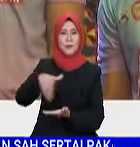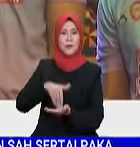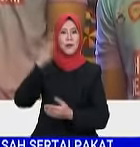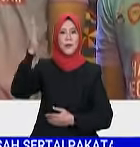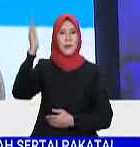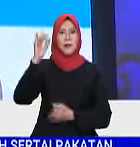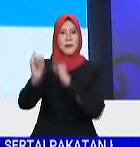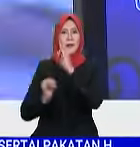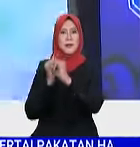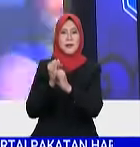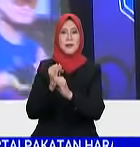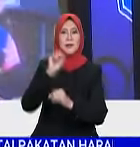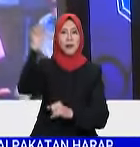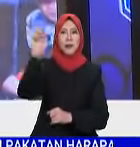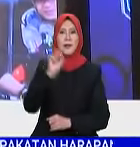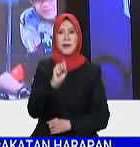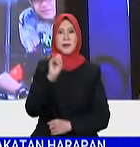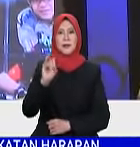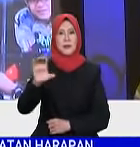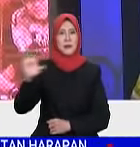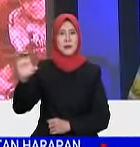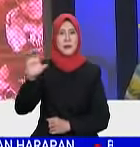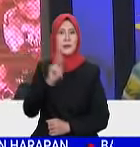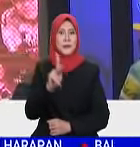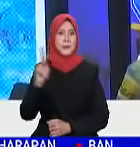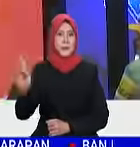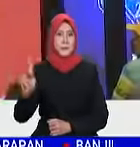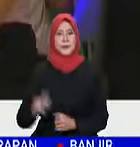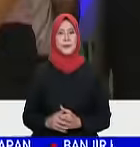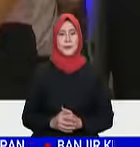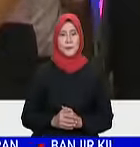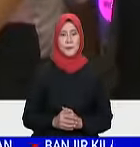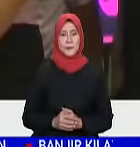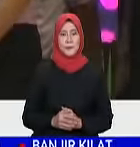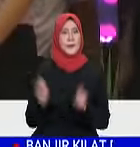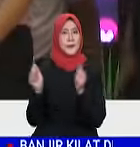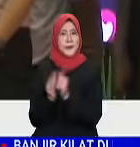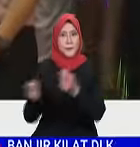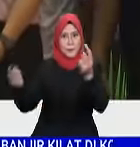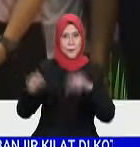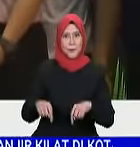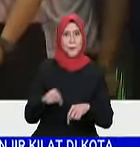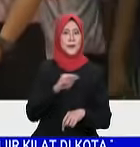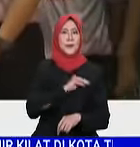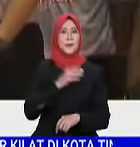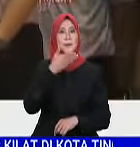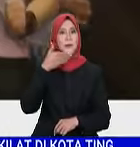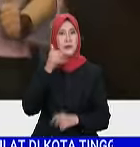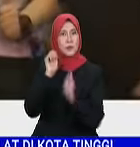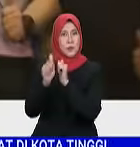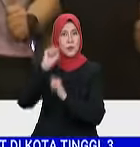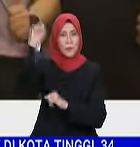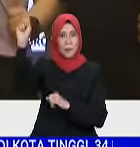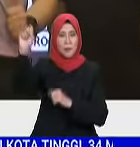di Pusat Konvensyen Antarabangsa Sabah SICC, Kota Kinabalu. Turut hadir Menteri Belia dan Sukan Sabah merangkap